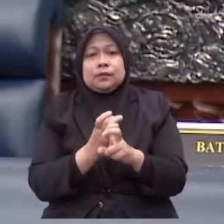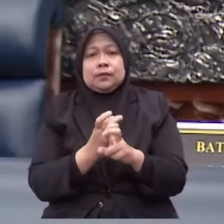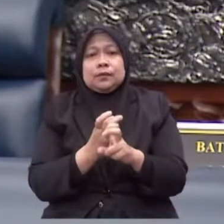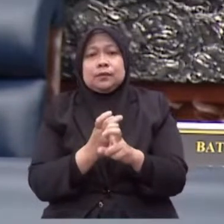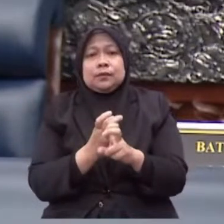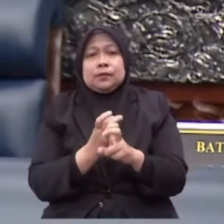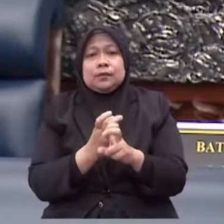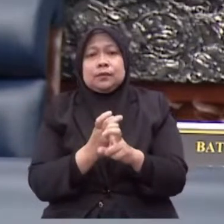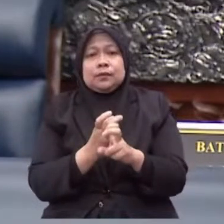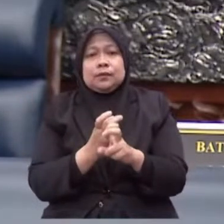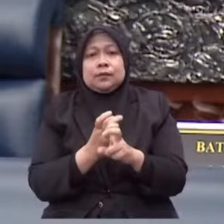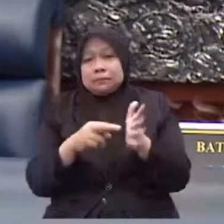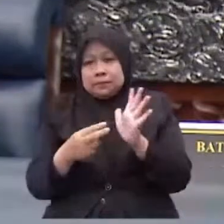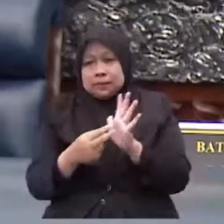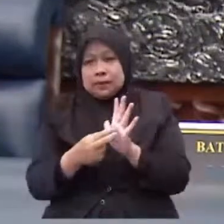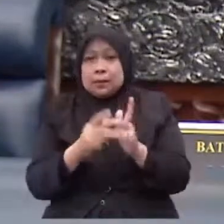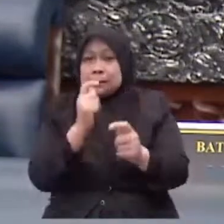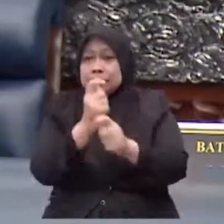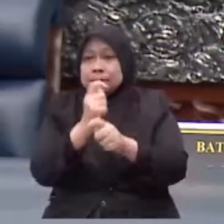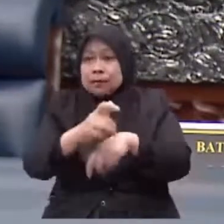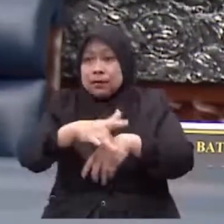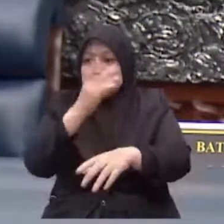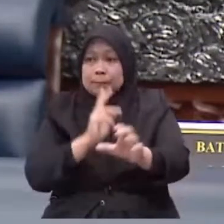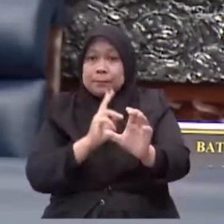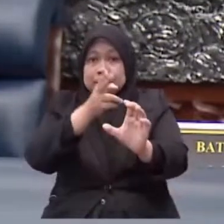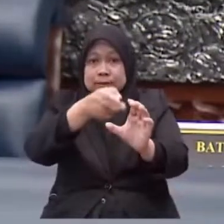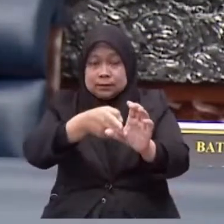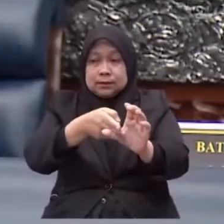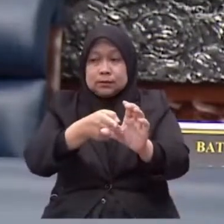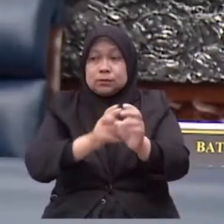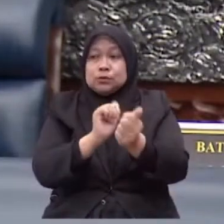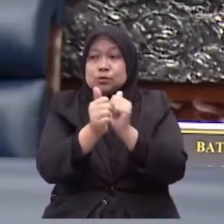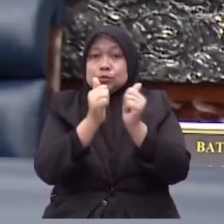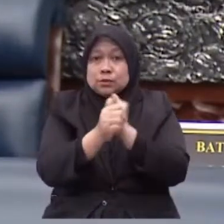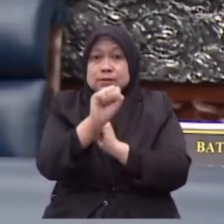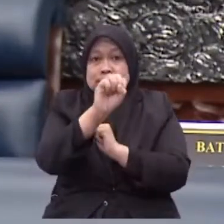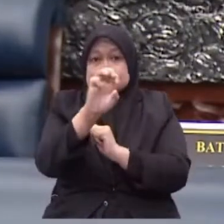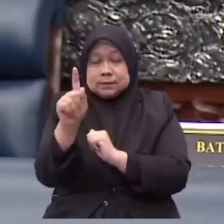sebagian daripada penetapan awal pernyataan Malaysia